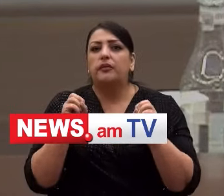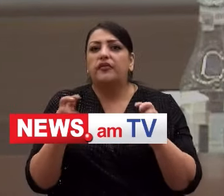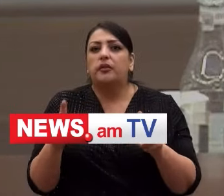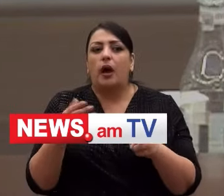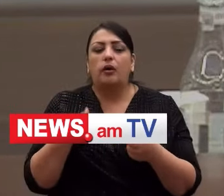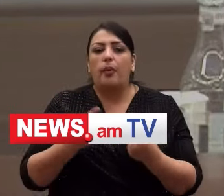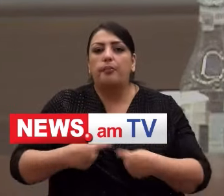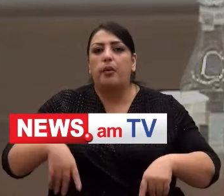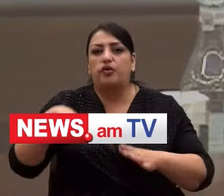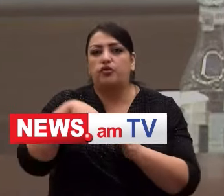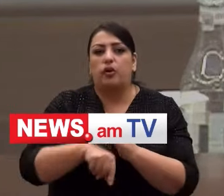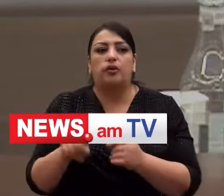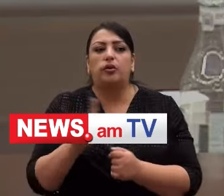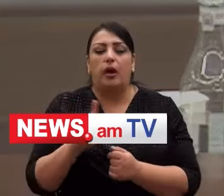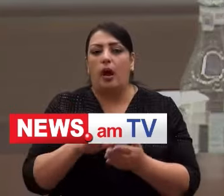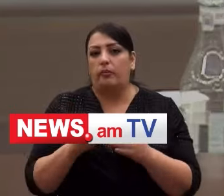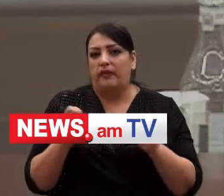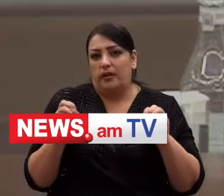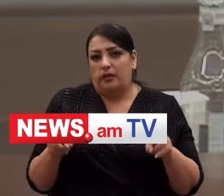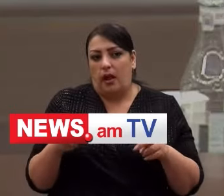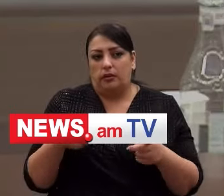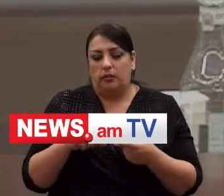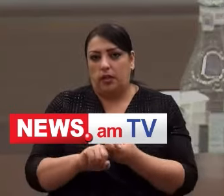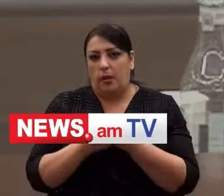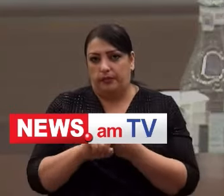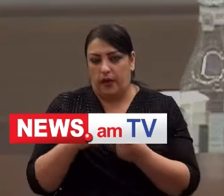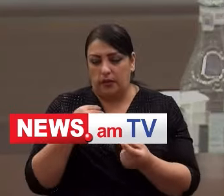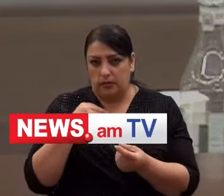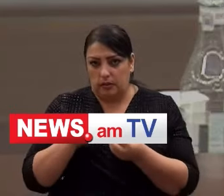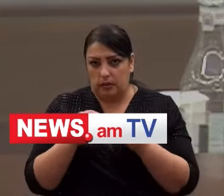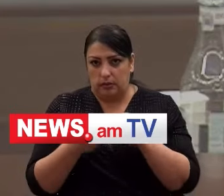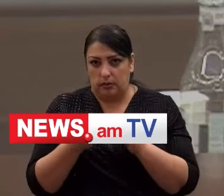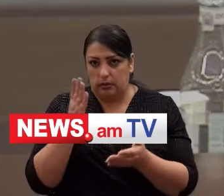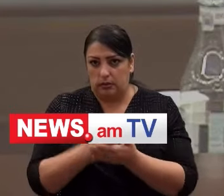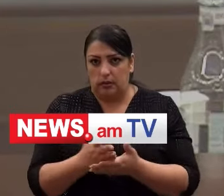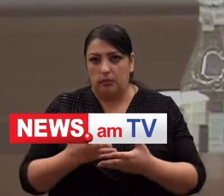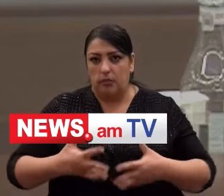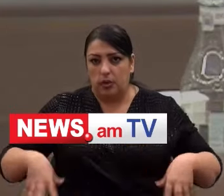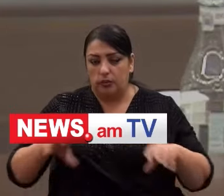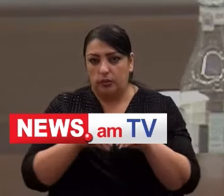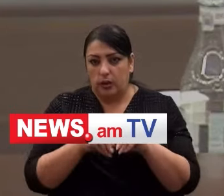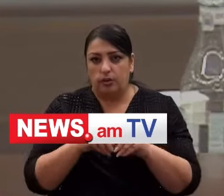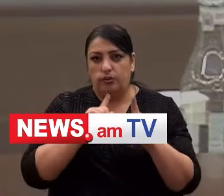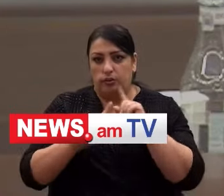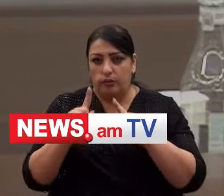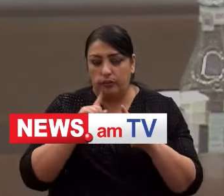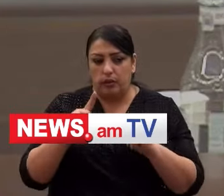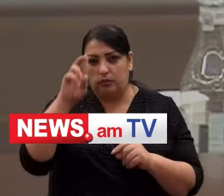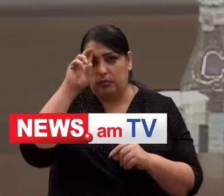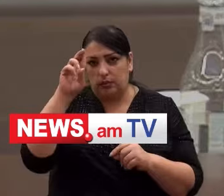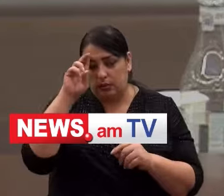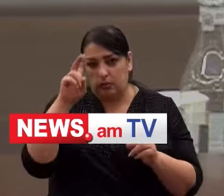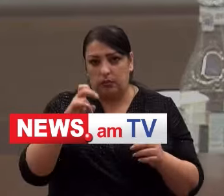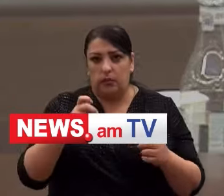է, եւ այդ ամենդանգային միջավայրի հետ կապված մենք խնդիր ունենք լուծելու։ Բոլորս միասին, ազգային ժողովը, կառավարությունը, ուժային